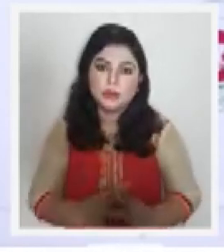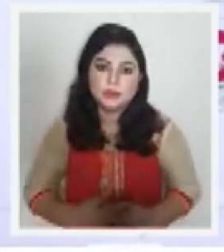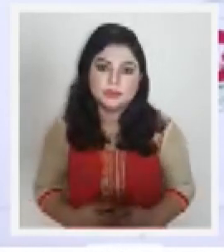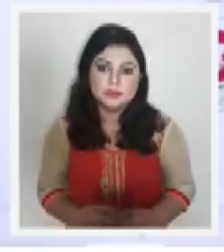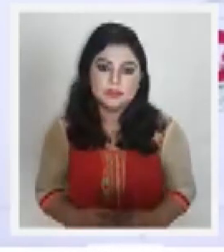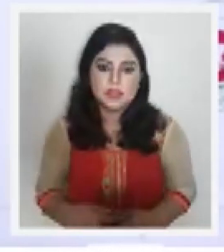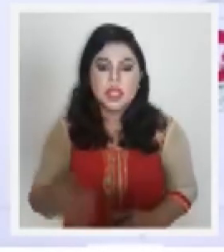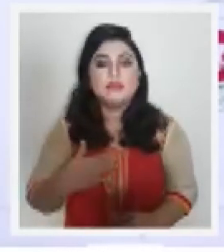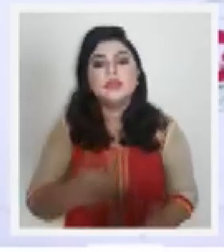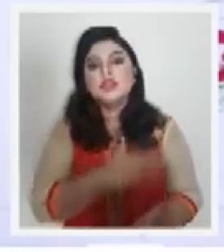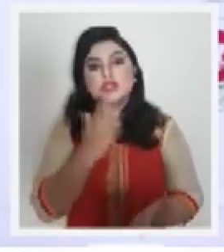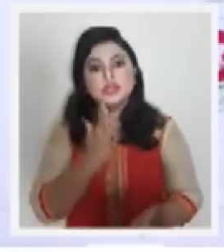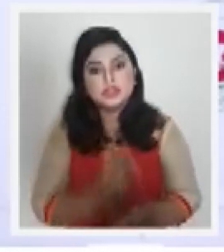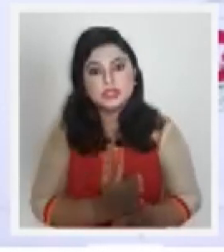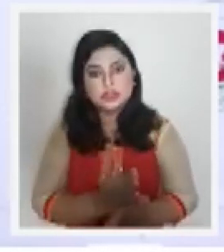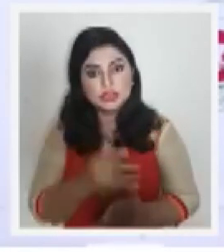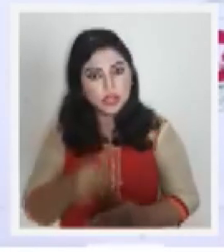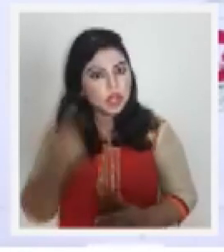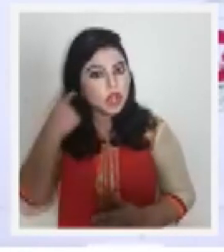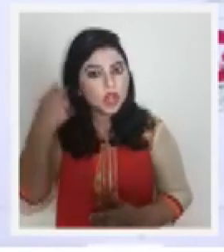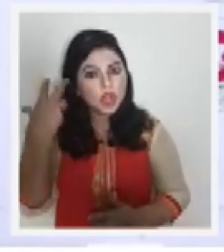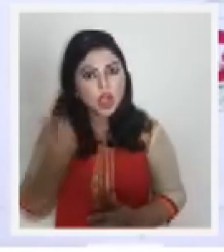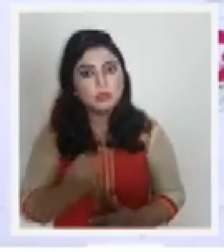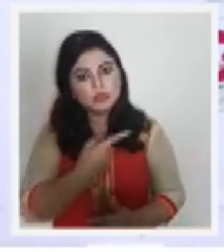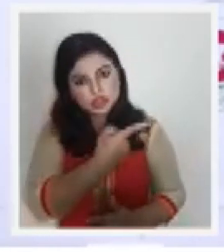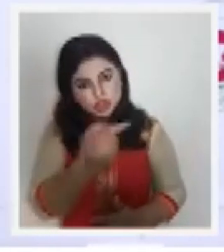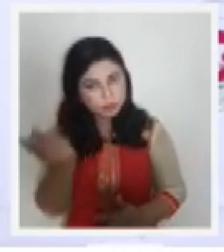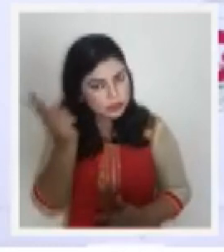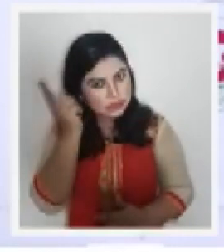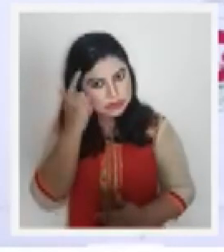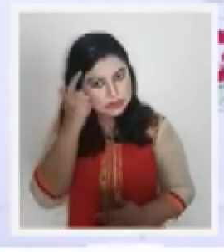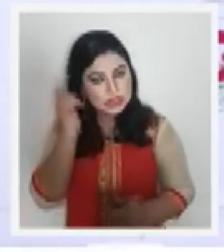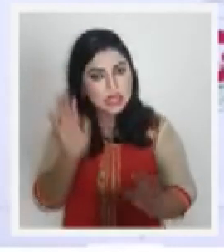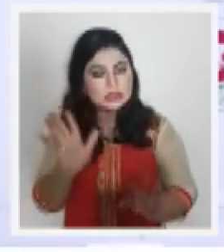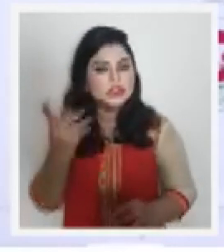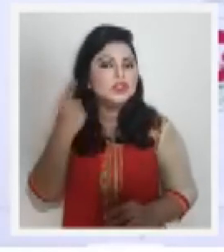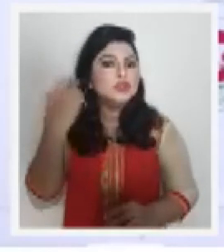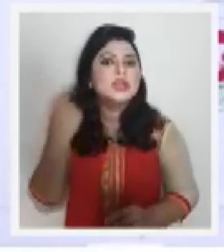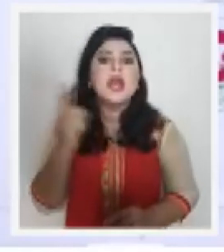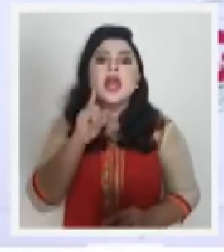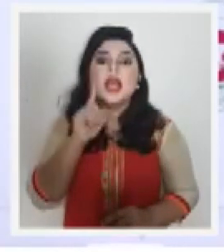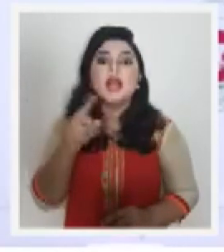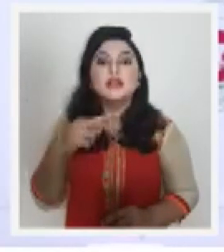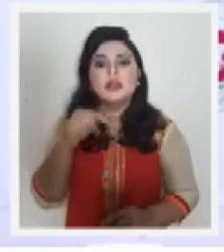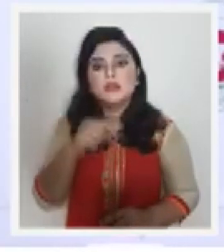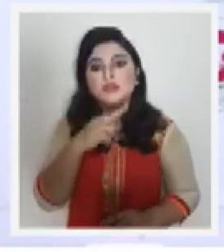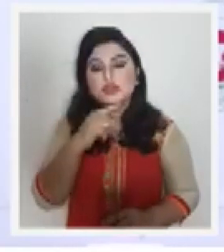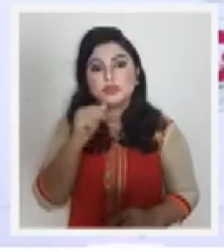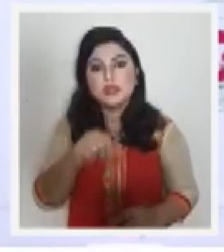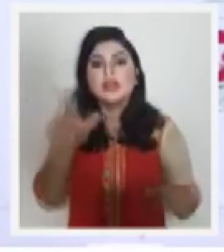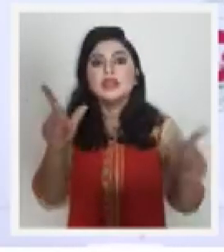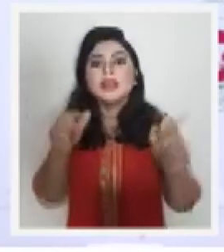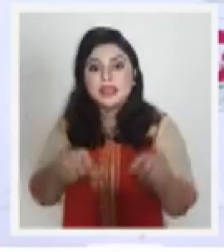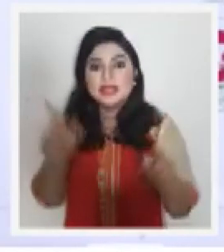বিবেচনায় রাখবেন, সচেতন এবং সতর্ক হয়ে এই রোগ প্রতিরোধে সাহায্য করবেন। সবশেষে, যদিও এই তথ্যটি